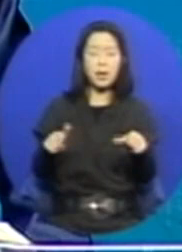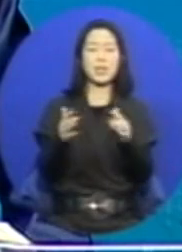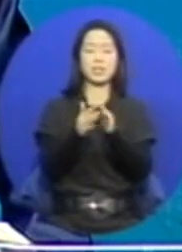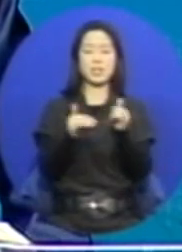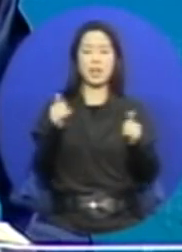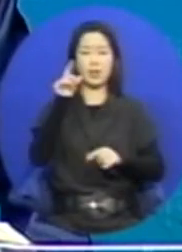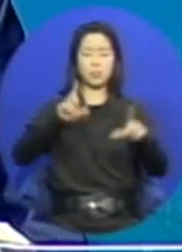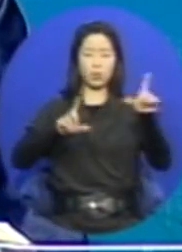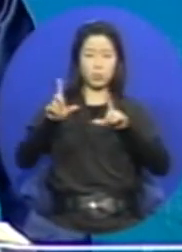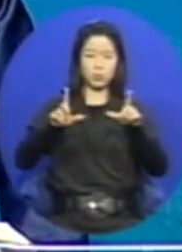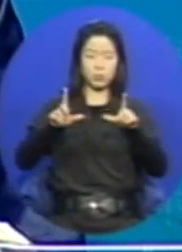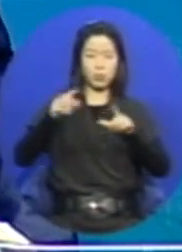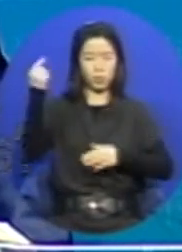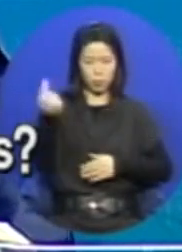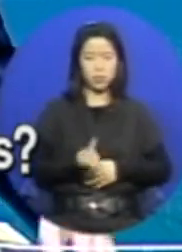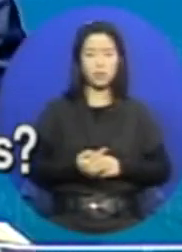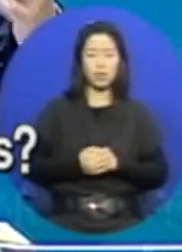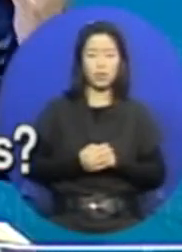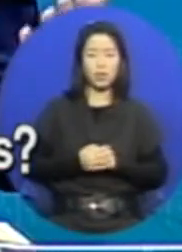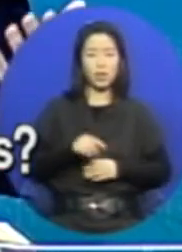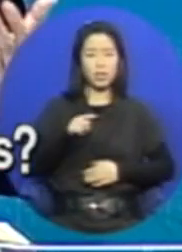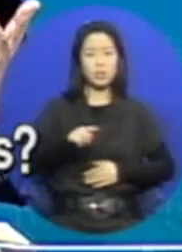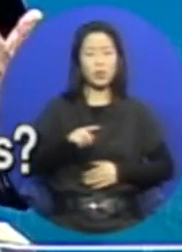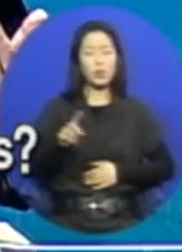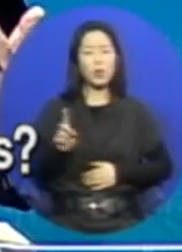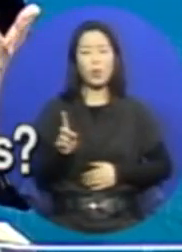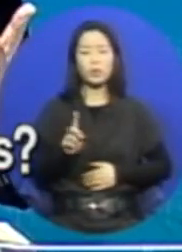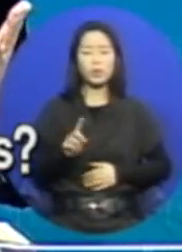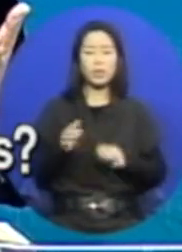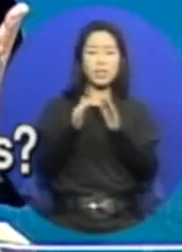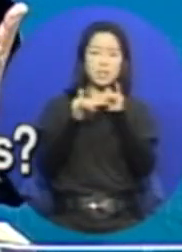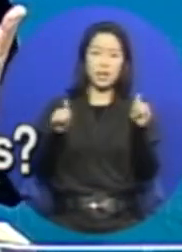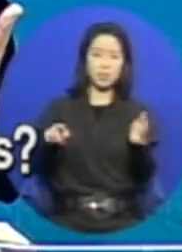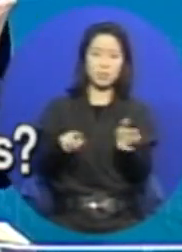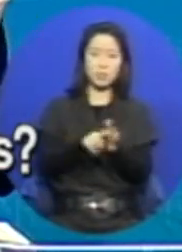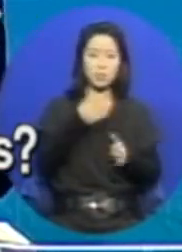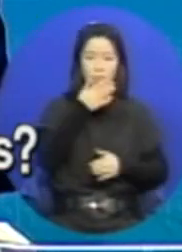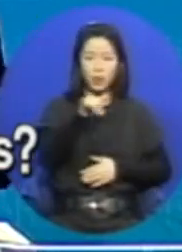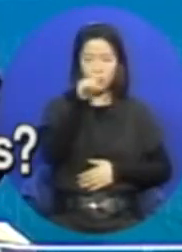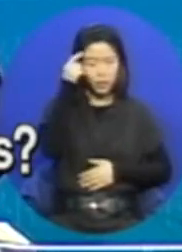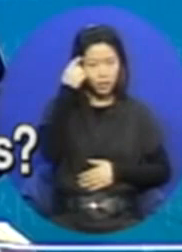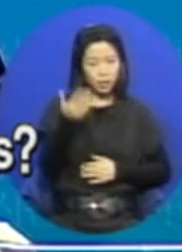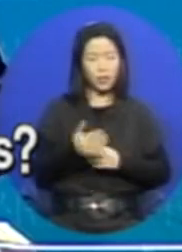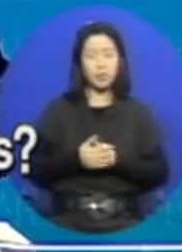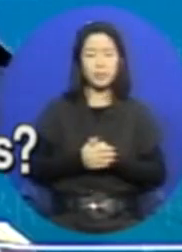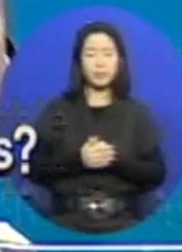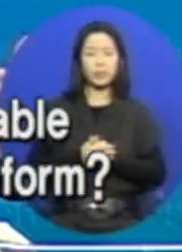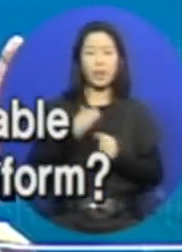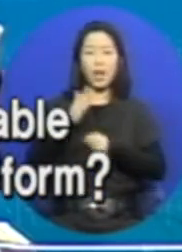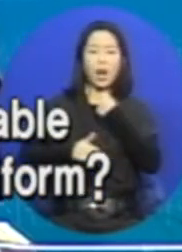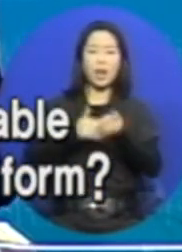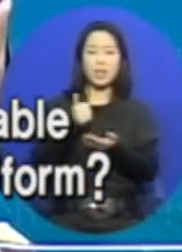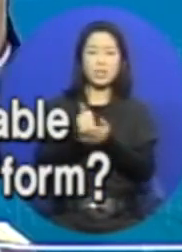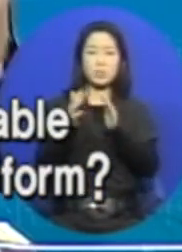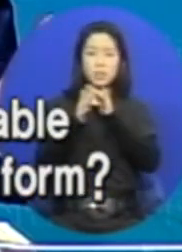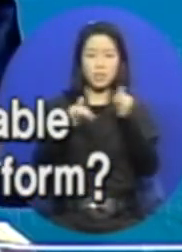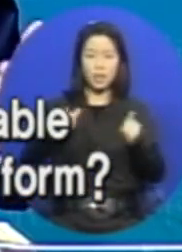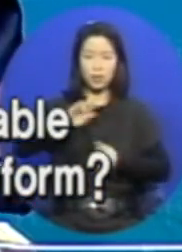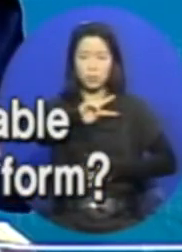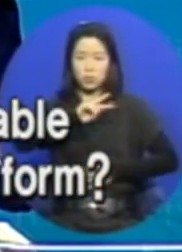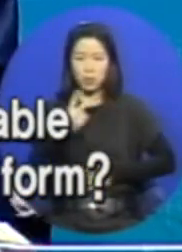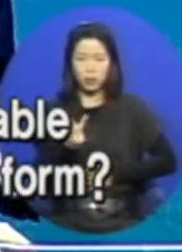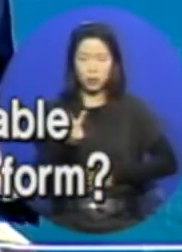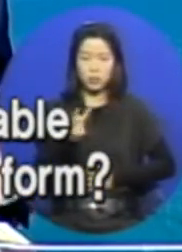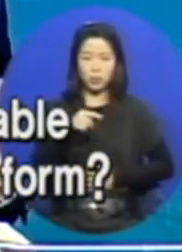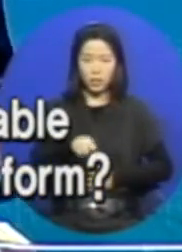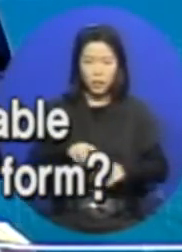거죠. 그런데 이걸 어떻게 사람들이 믿을 수 있어요? 하나님이 사람이 되셔서 이 땅에 오시는 이